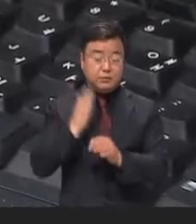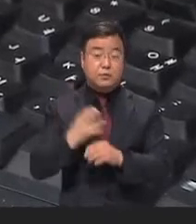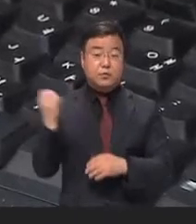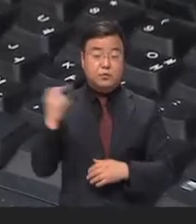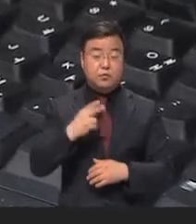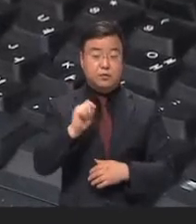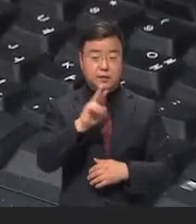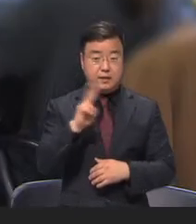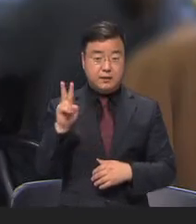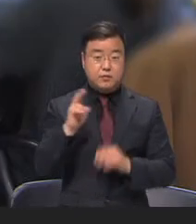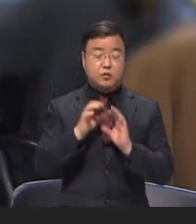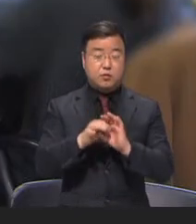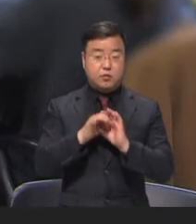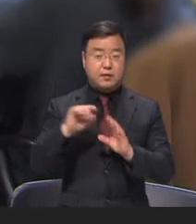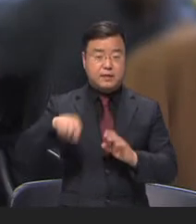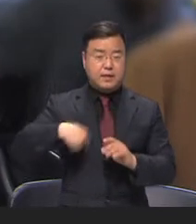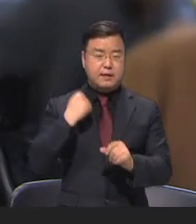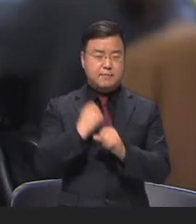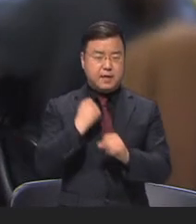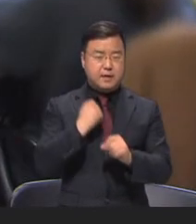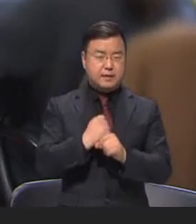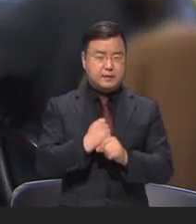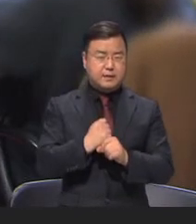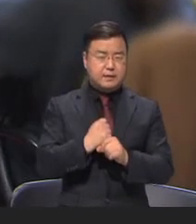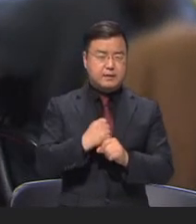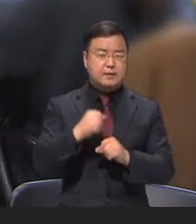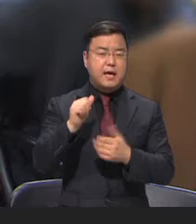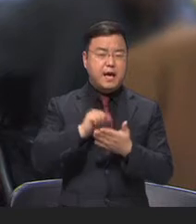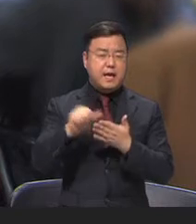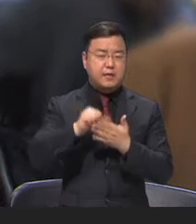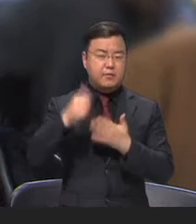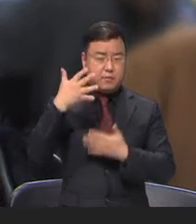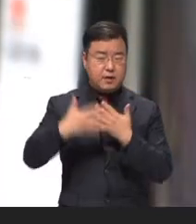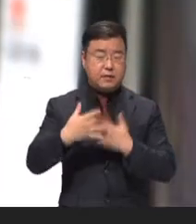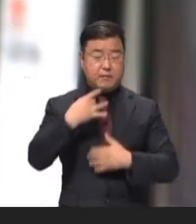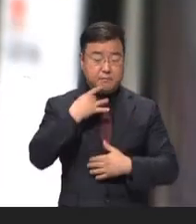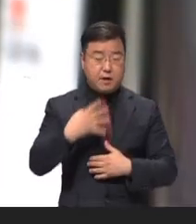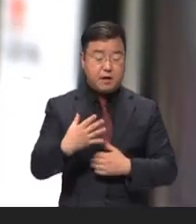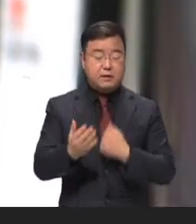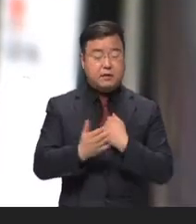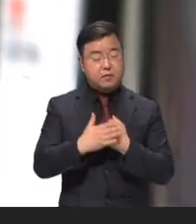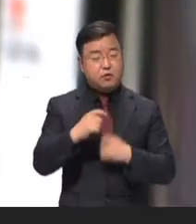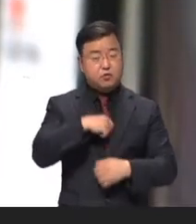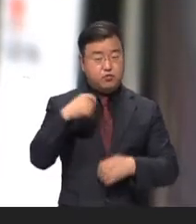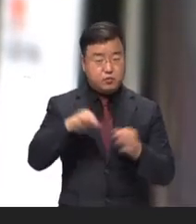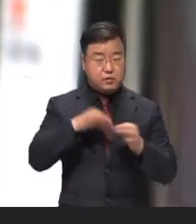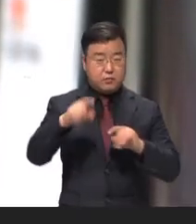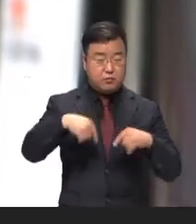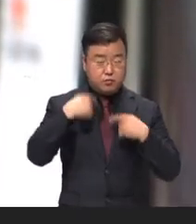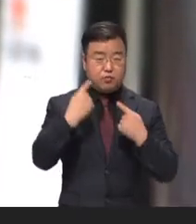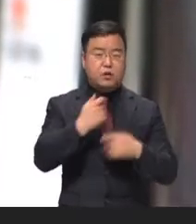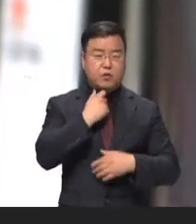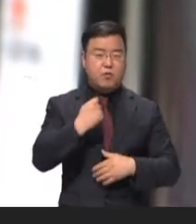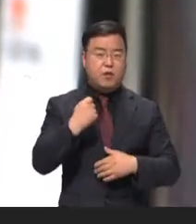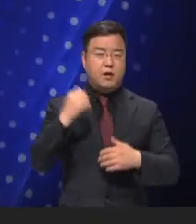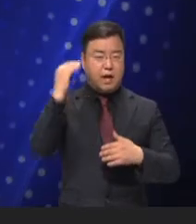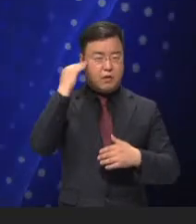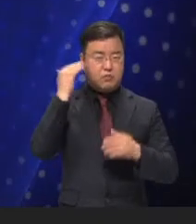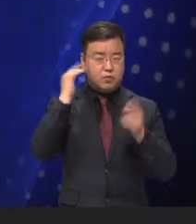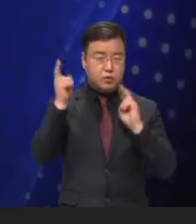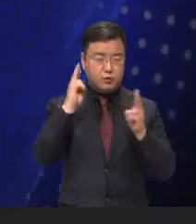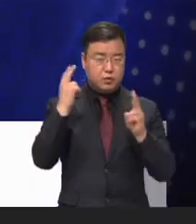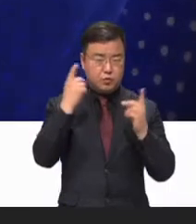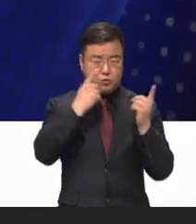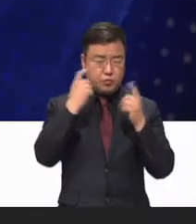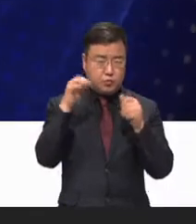자국산 애니메이션만 방송하도록 한 중국의 정책까지 거들면서 중국 시장에 진출하려는 국내 기업들을 유혹하고 있습니다.